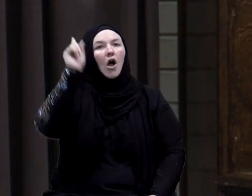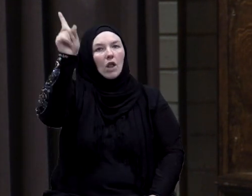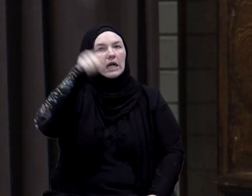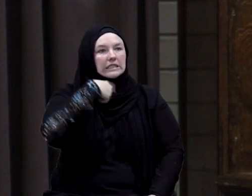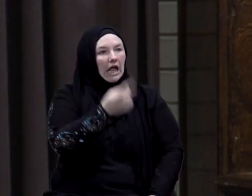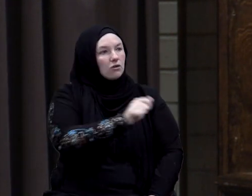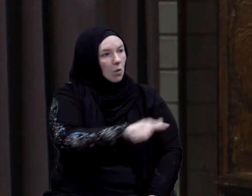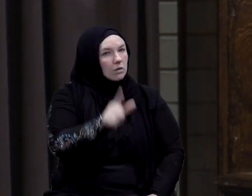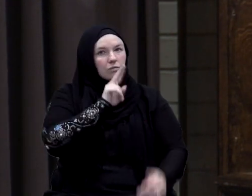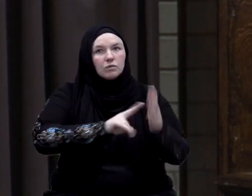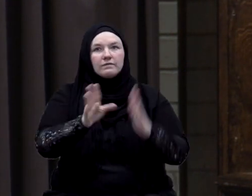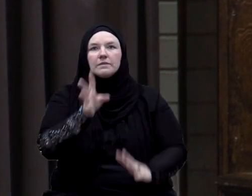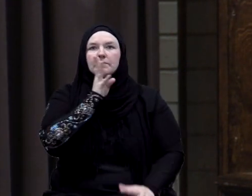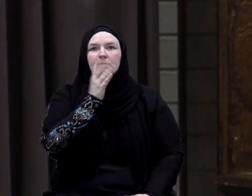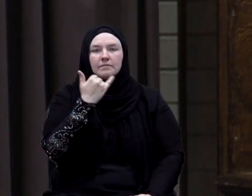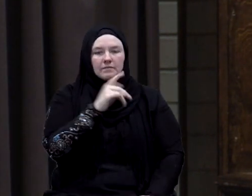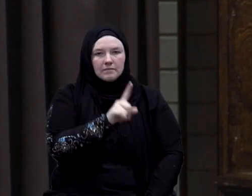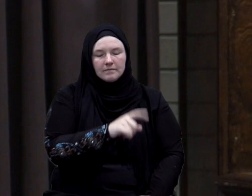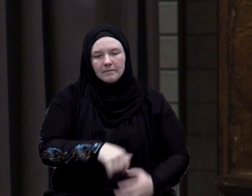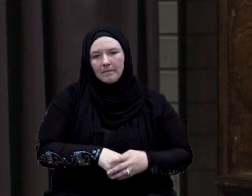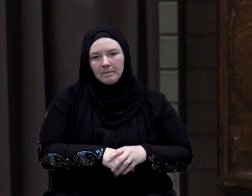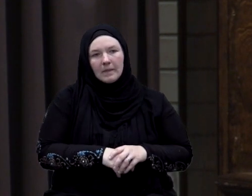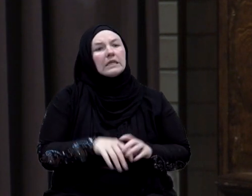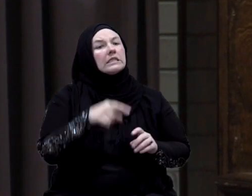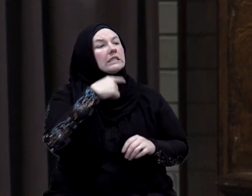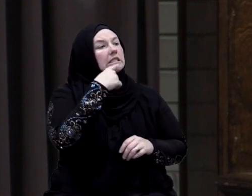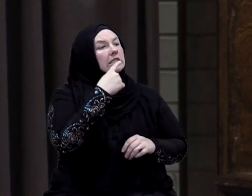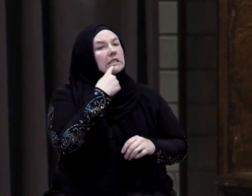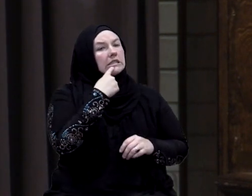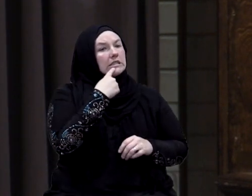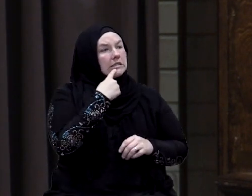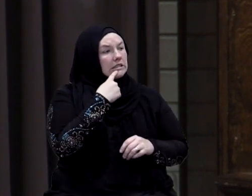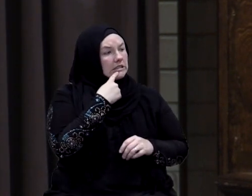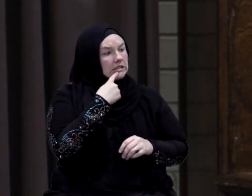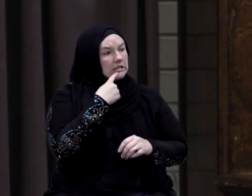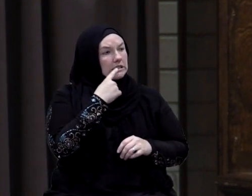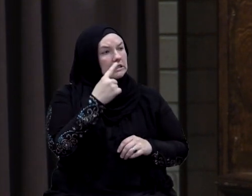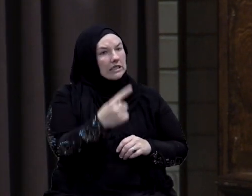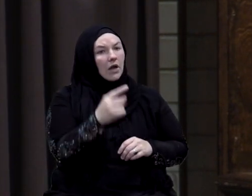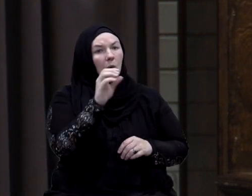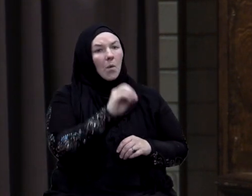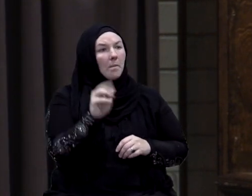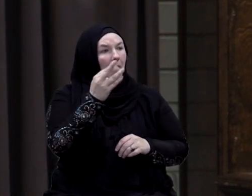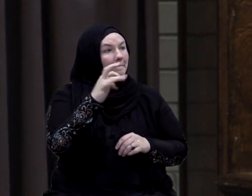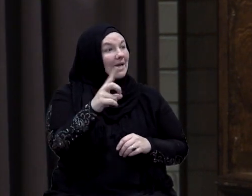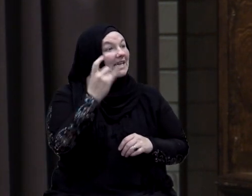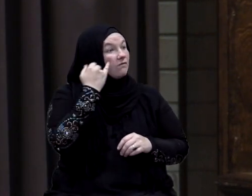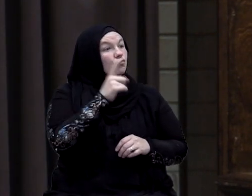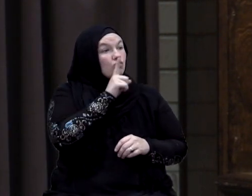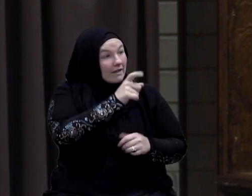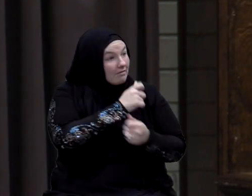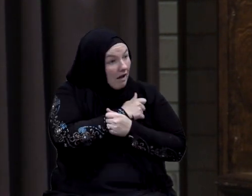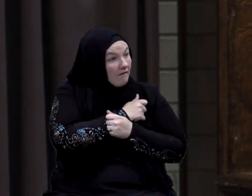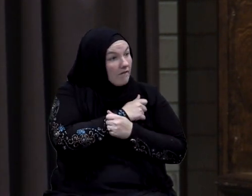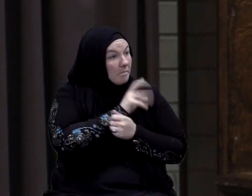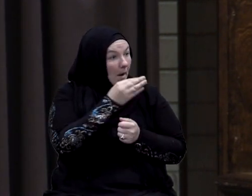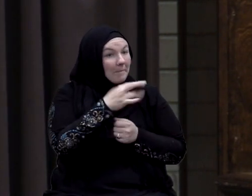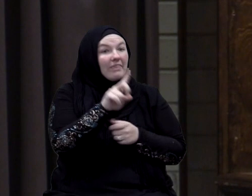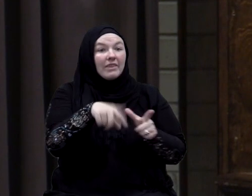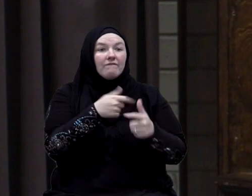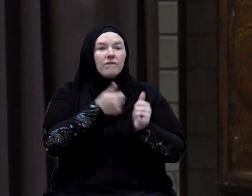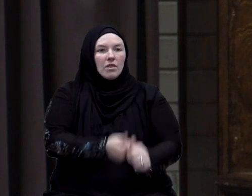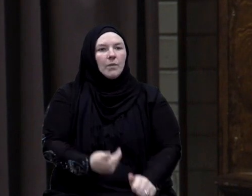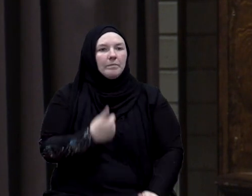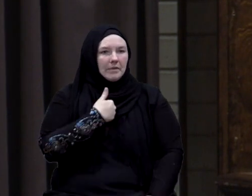اللَّهِ فَاتَّبِعُونِي يُحْبِبْكُمُ اللَّهِ. Say, O Muhammad, if you truly love Allah, follow me, so